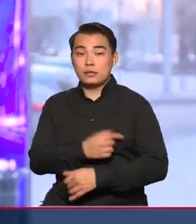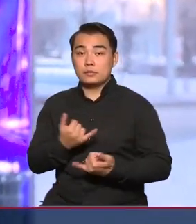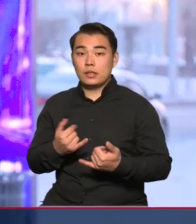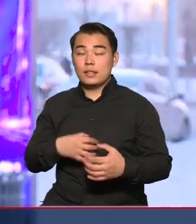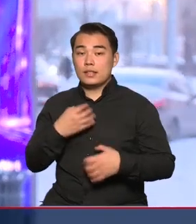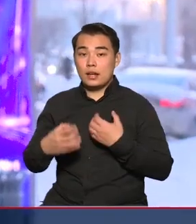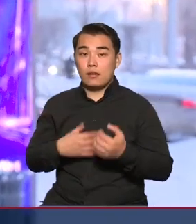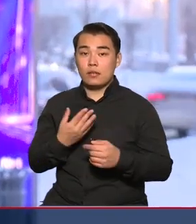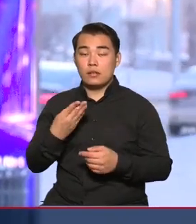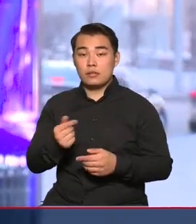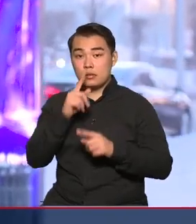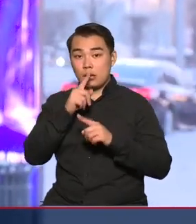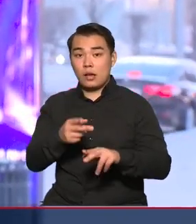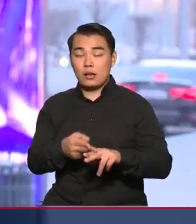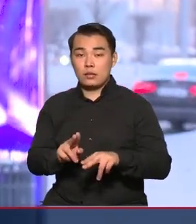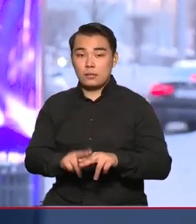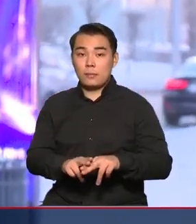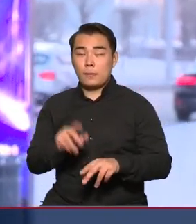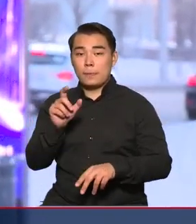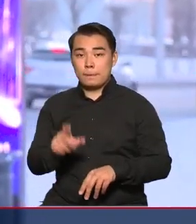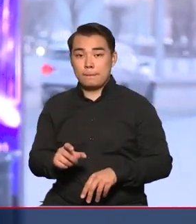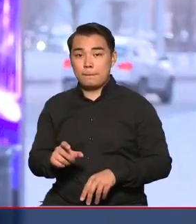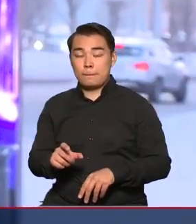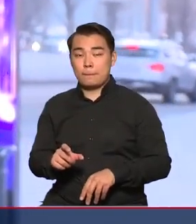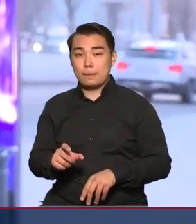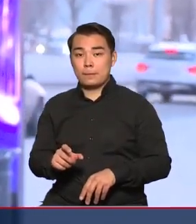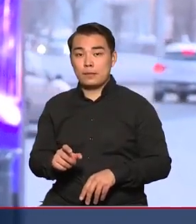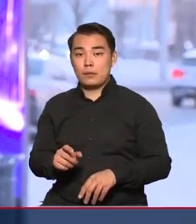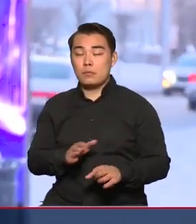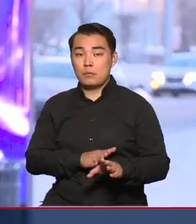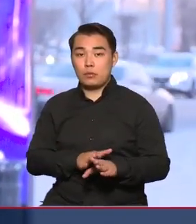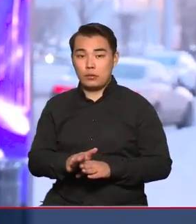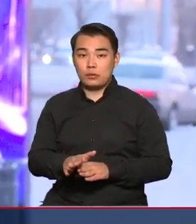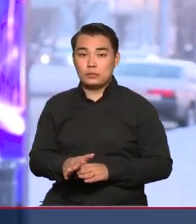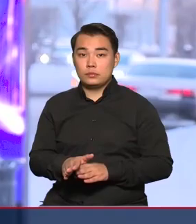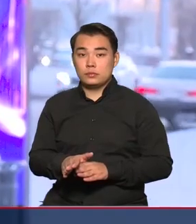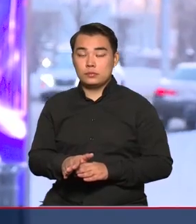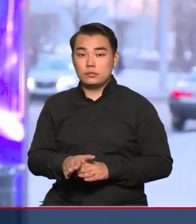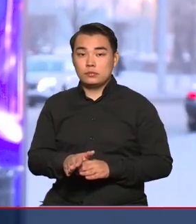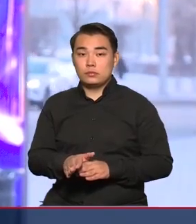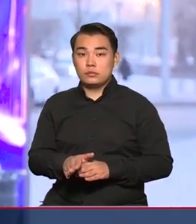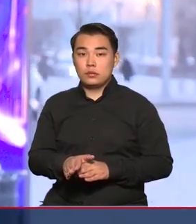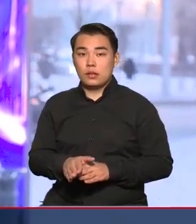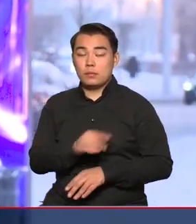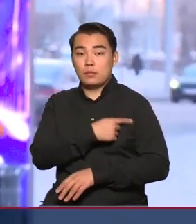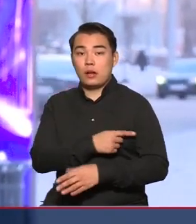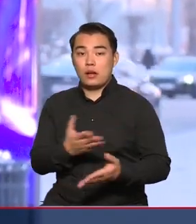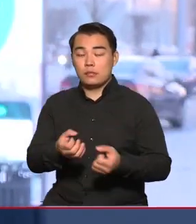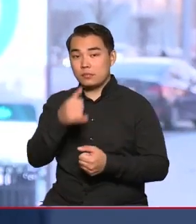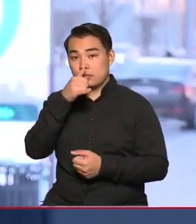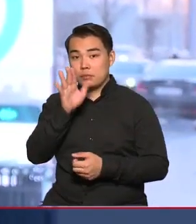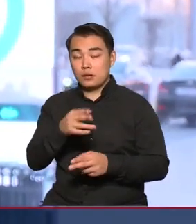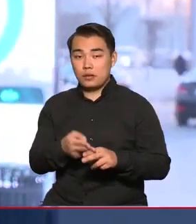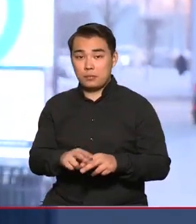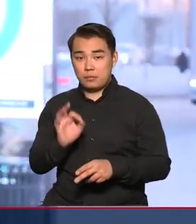медицина страхованиесі төленбесе, значит ол адам толықтай ем қабылдай алмайды.